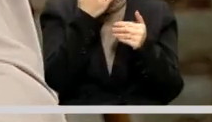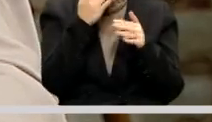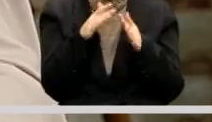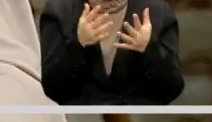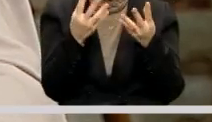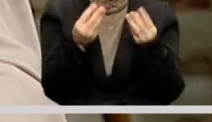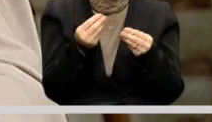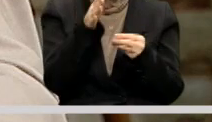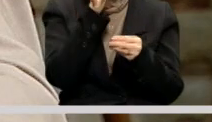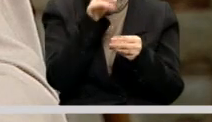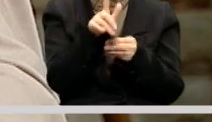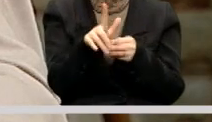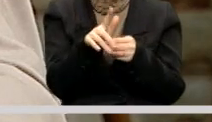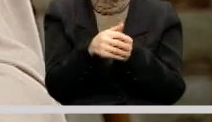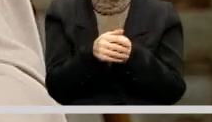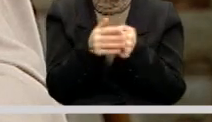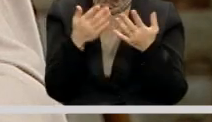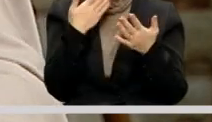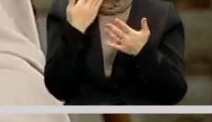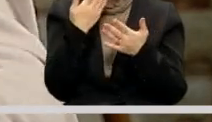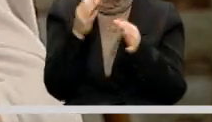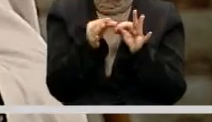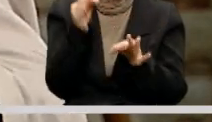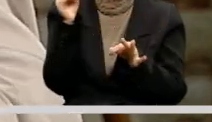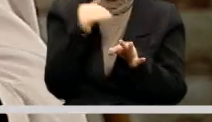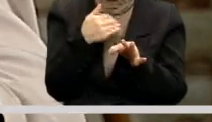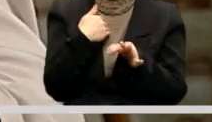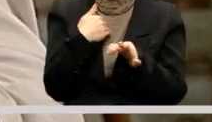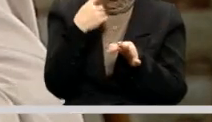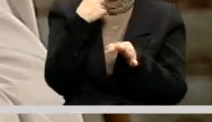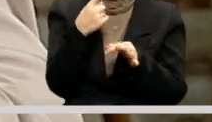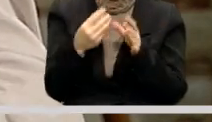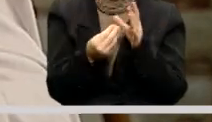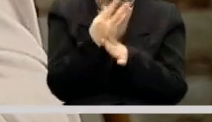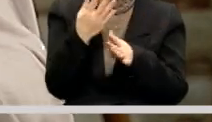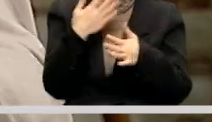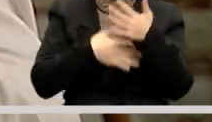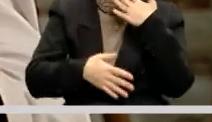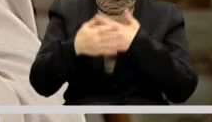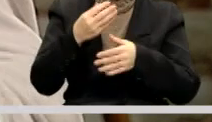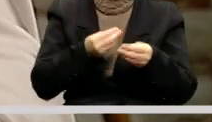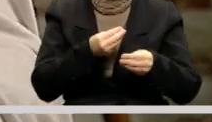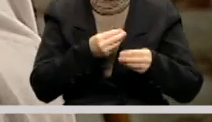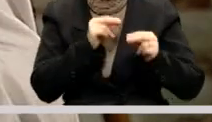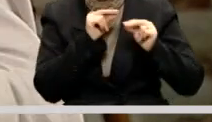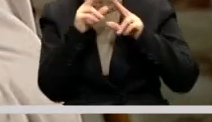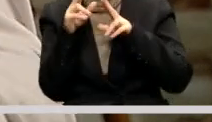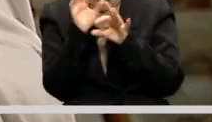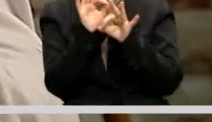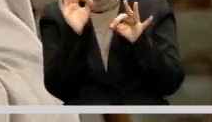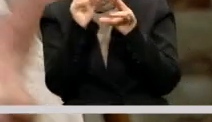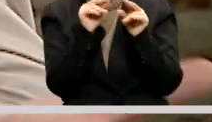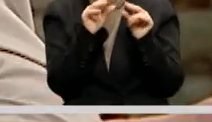karşıya olduğumuzu bilmemiz gerekiyor. Mesela kişi geliyor, ben diyor sabah yorgun kalkıyorum, hiç uyuyamıyorum, gece uykum